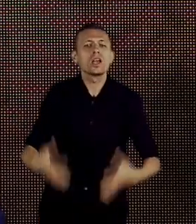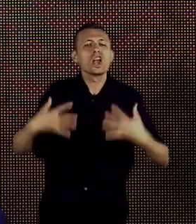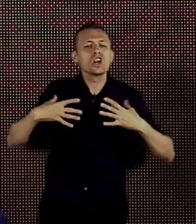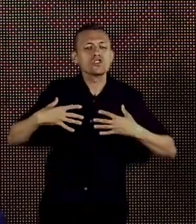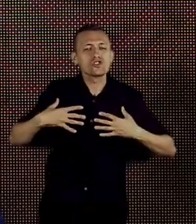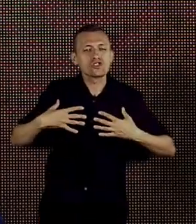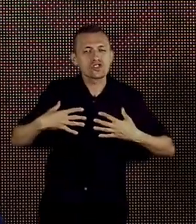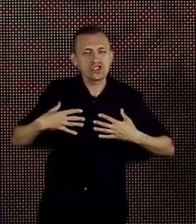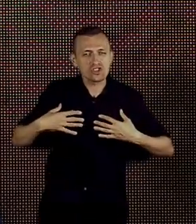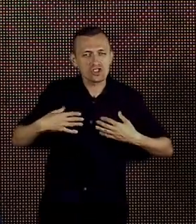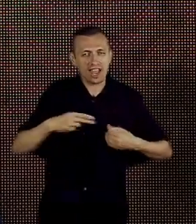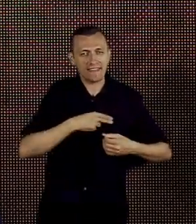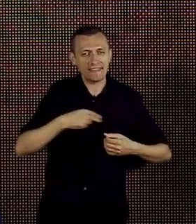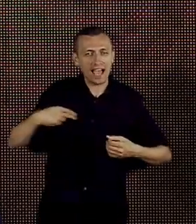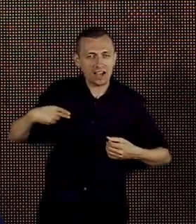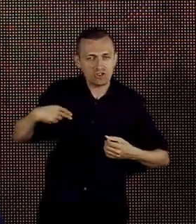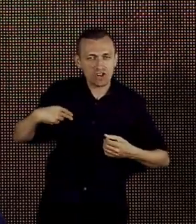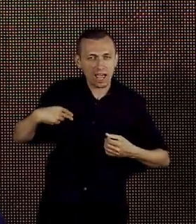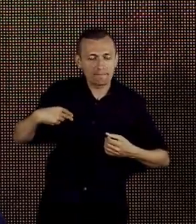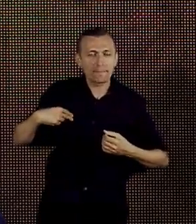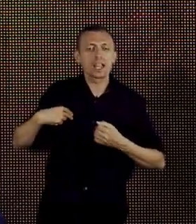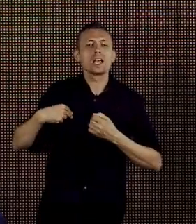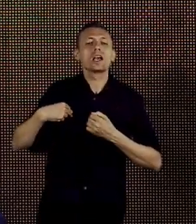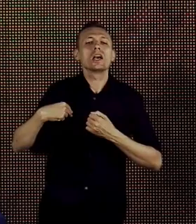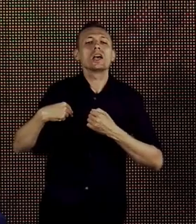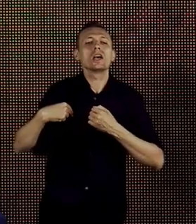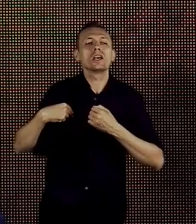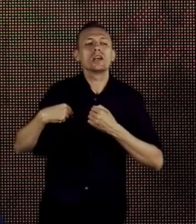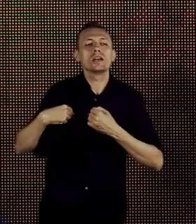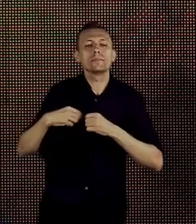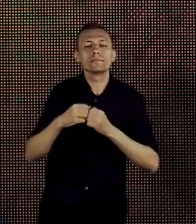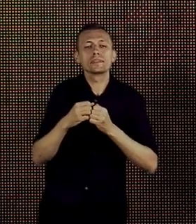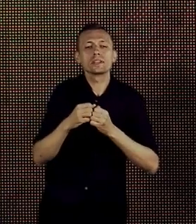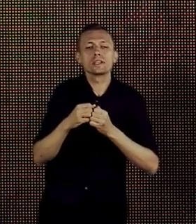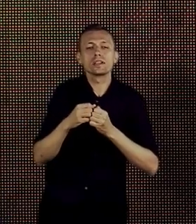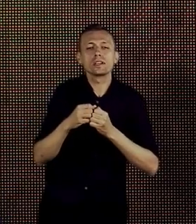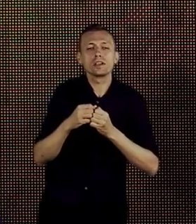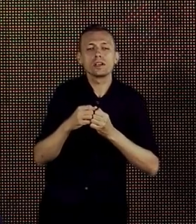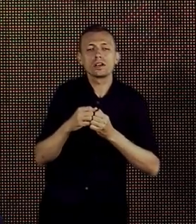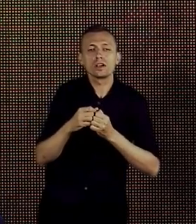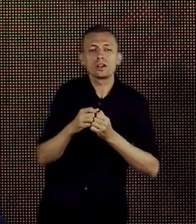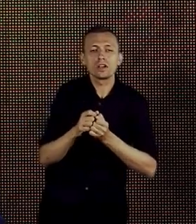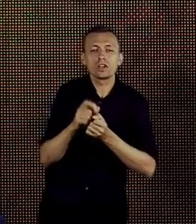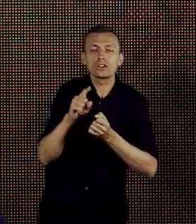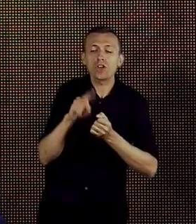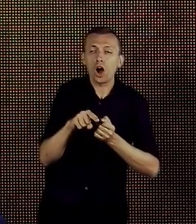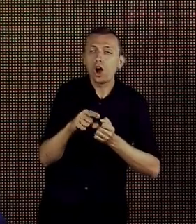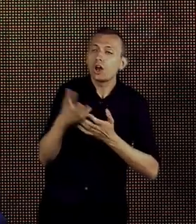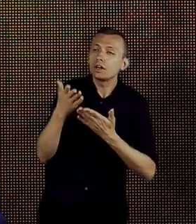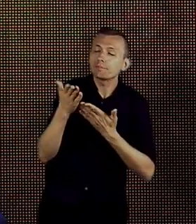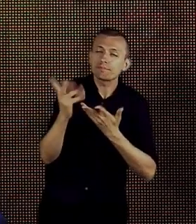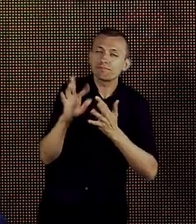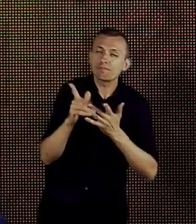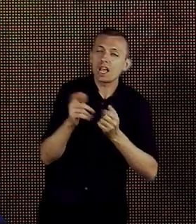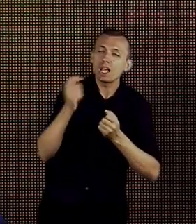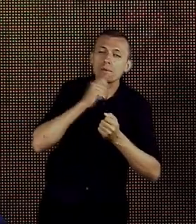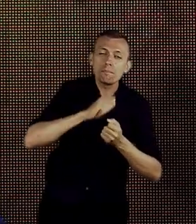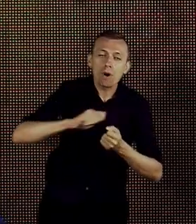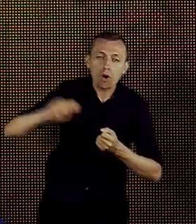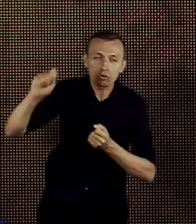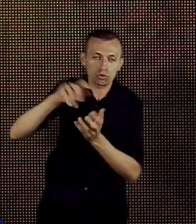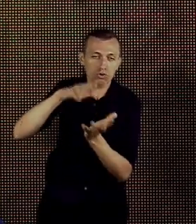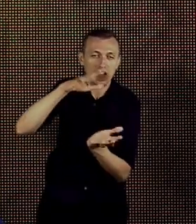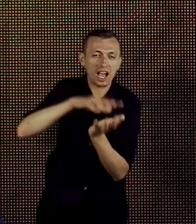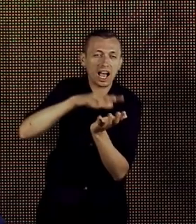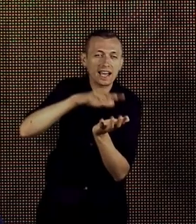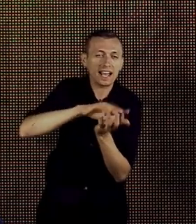przemiany charakteru i wzrostu w zaufaniu naszemu Bogu. Podróż, w której nie to, co widzimy za sobą, przed sobą